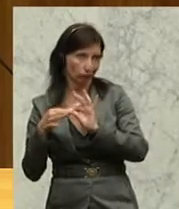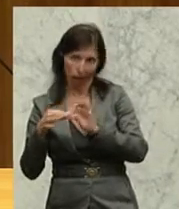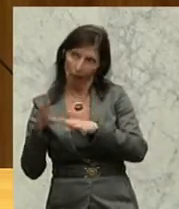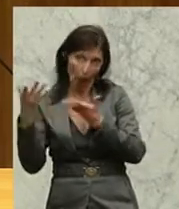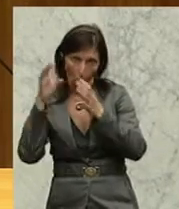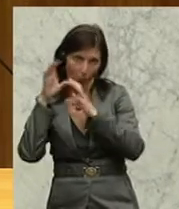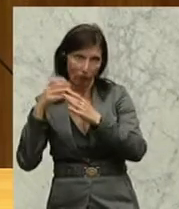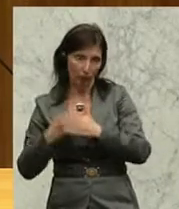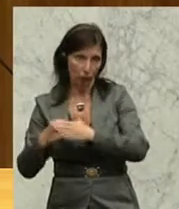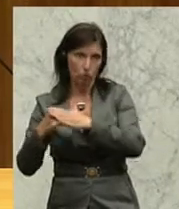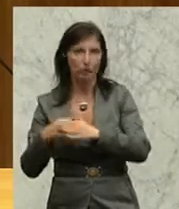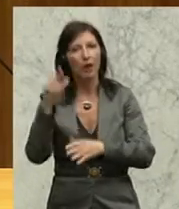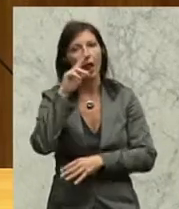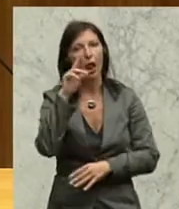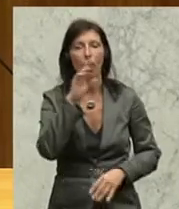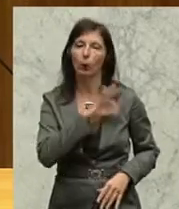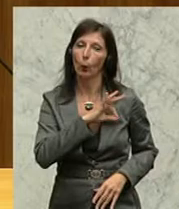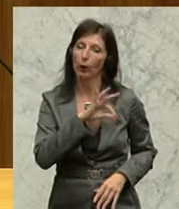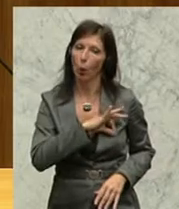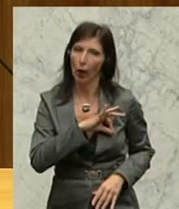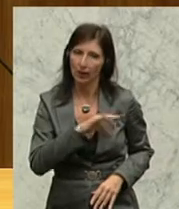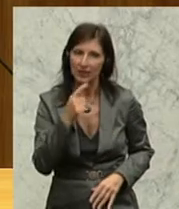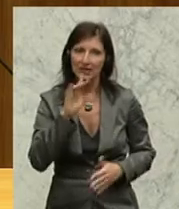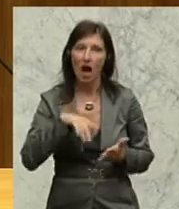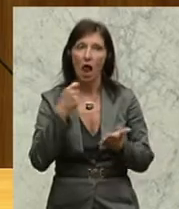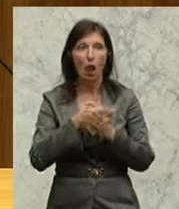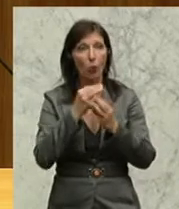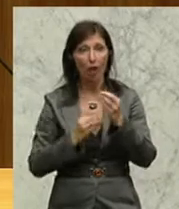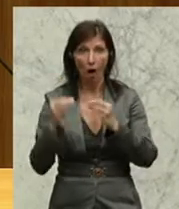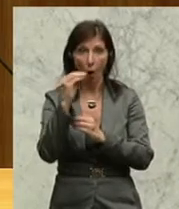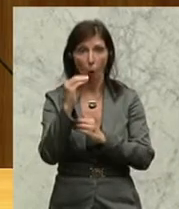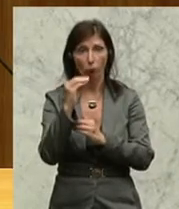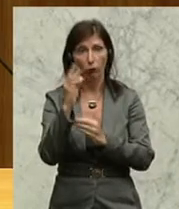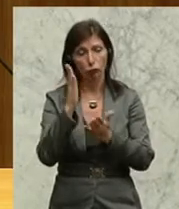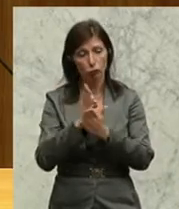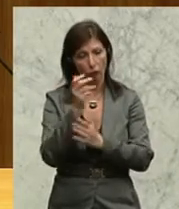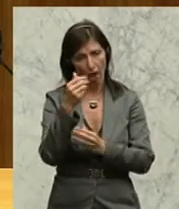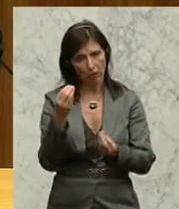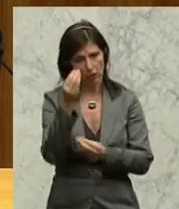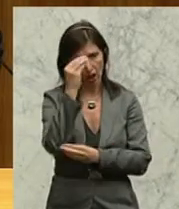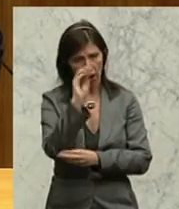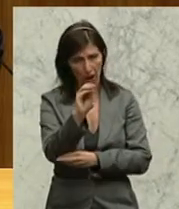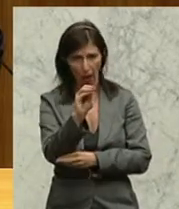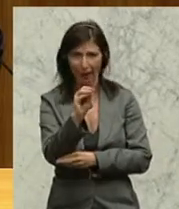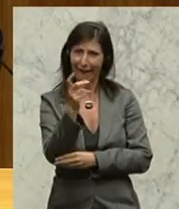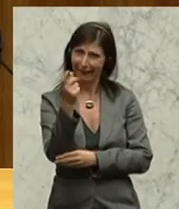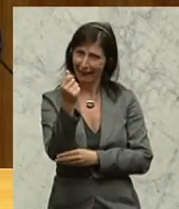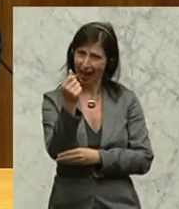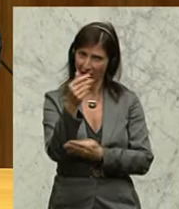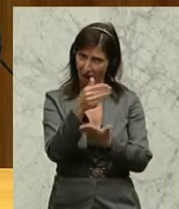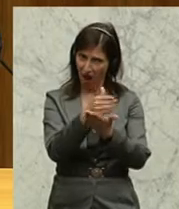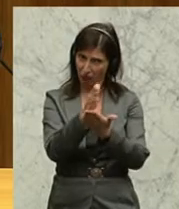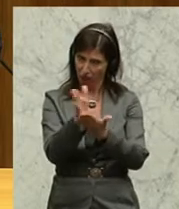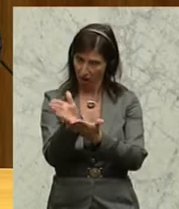von den grünen wenn sie von lohnerhöhungen sprechen da muss ich eine chance sagen das geld das man verteilt muss zunächst einmal